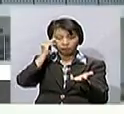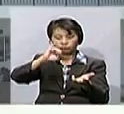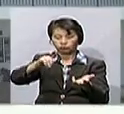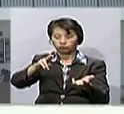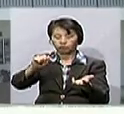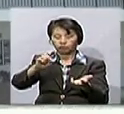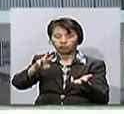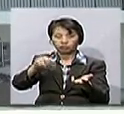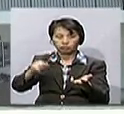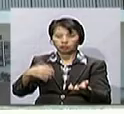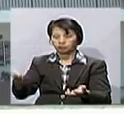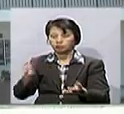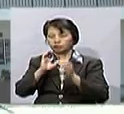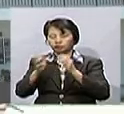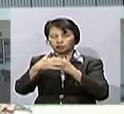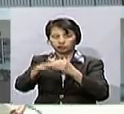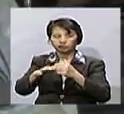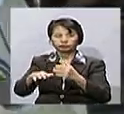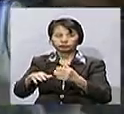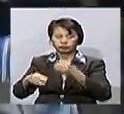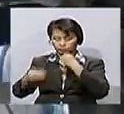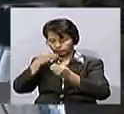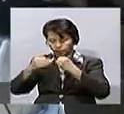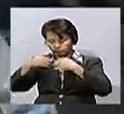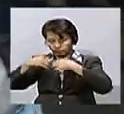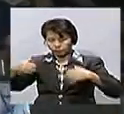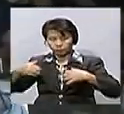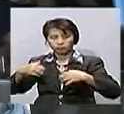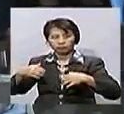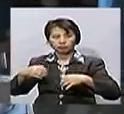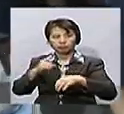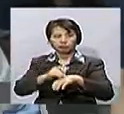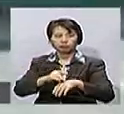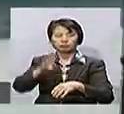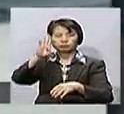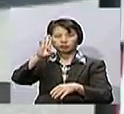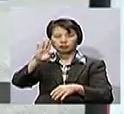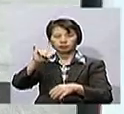demikian selepas sesi makan durian bersama pengamal media Pulau Pinang di Relau, Bayan lepas.